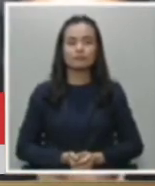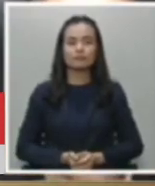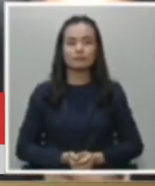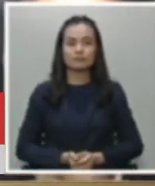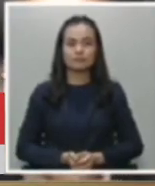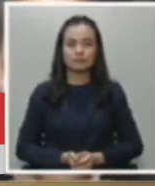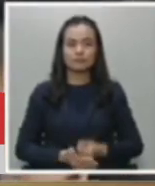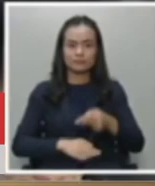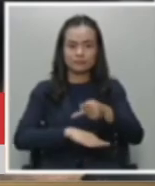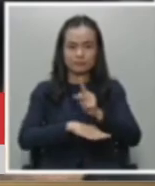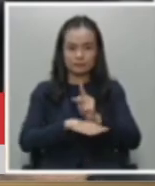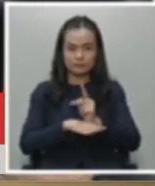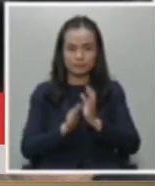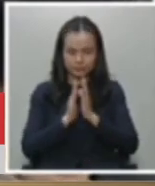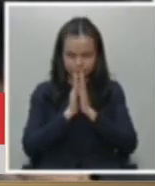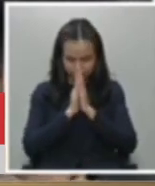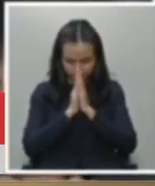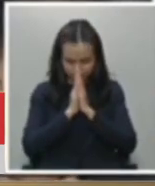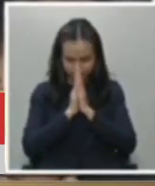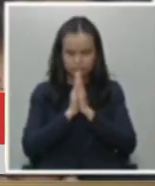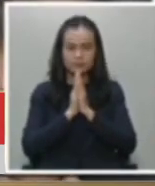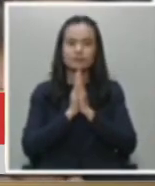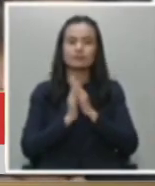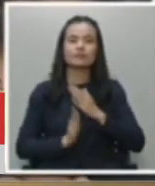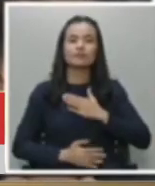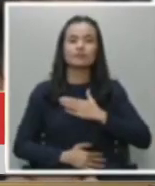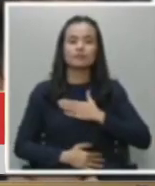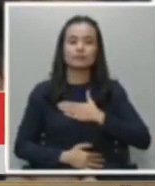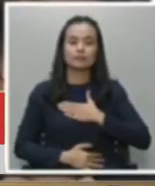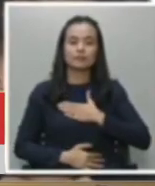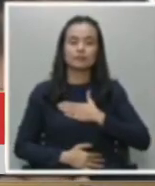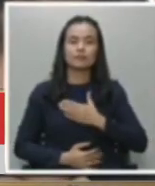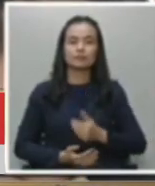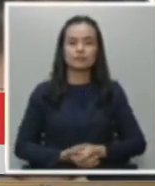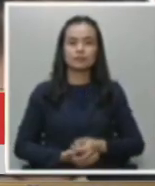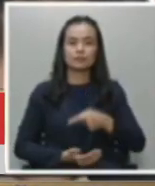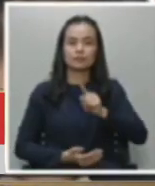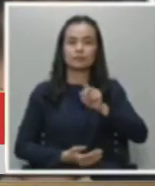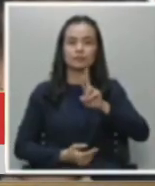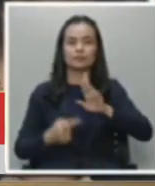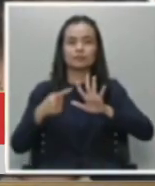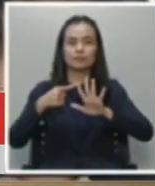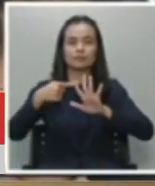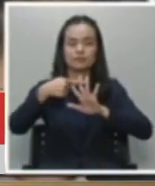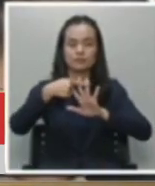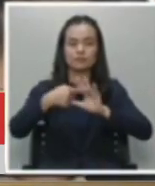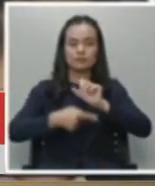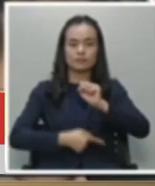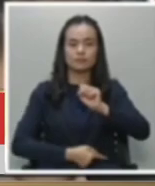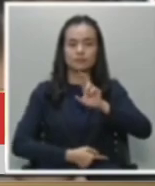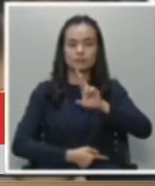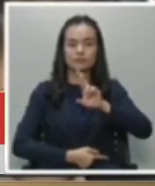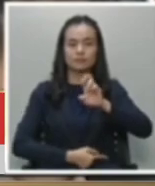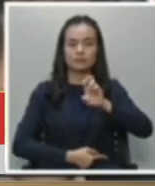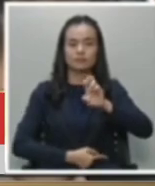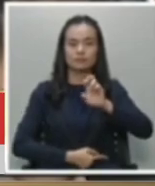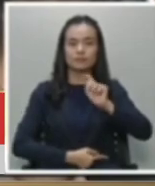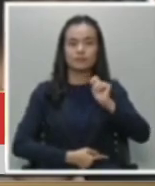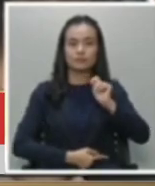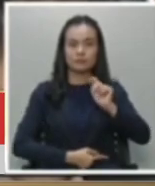ท่านประธานที่เคารพครับประเสริฐจันทรลวงทองจริงๆแล้วในคำถามที่2ครับ